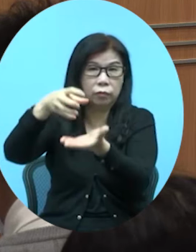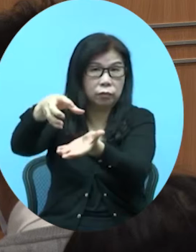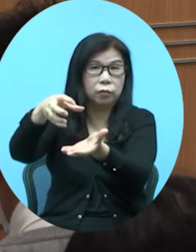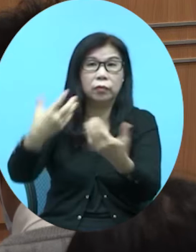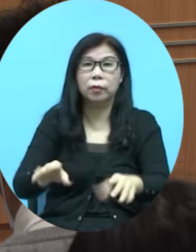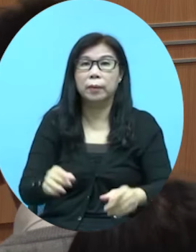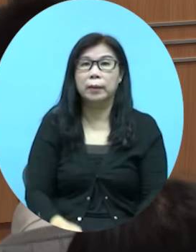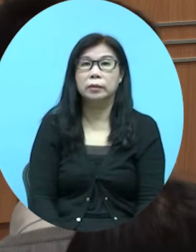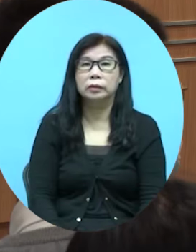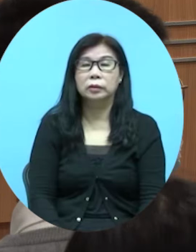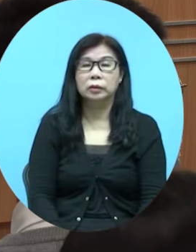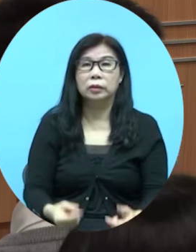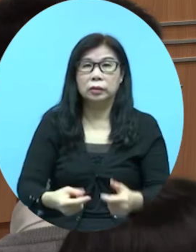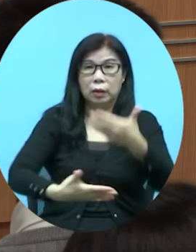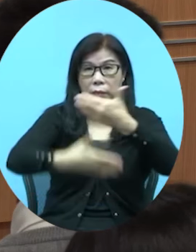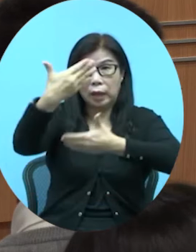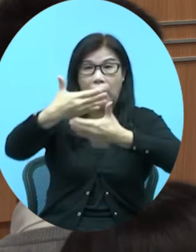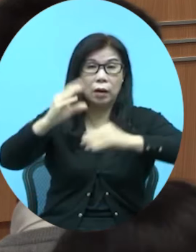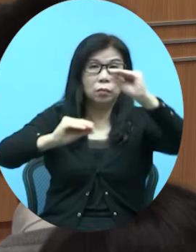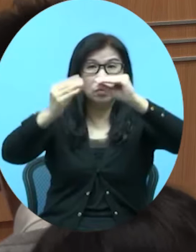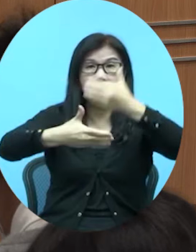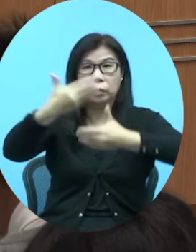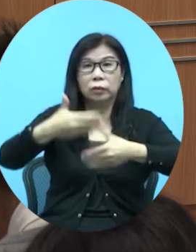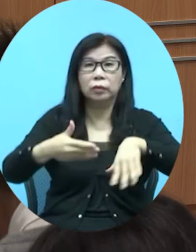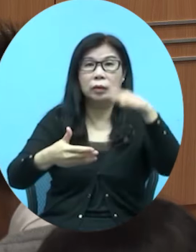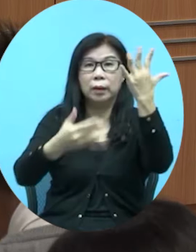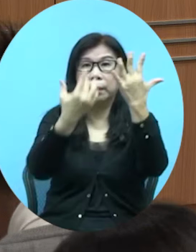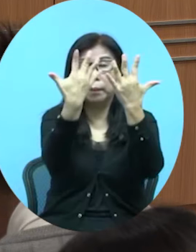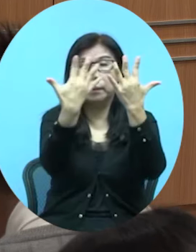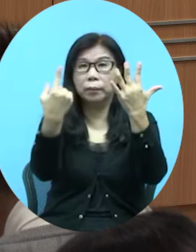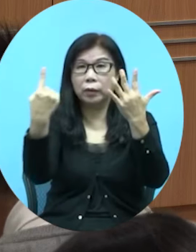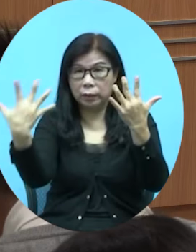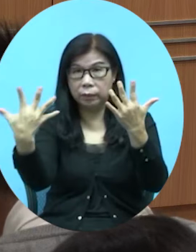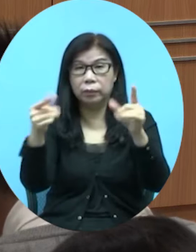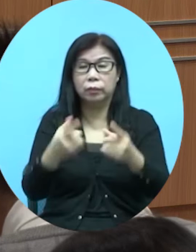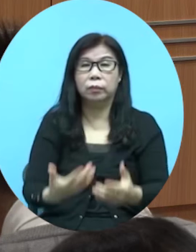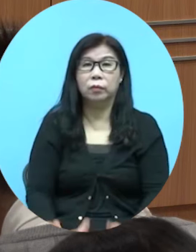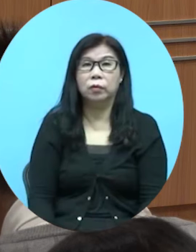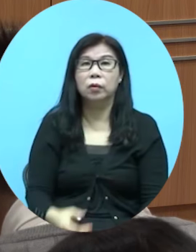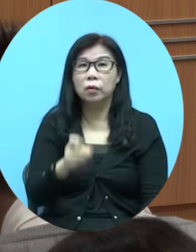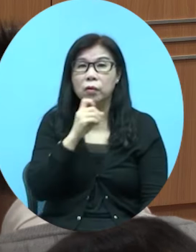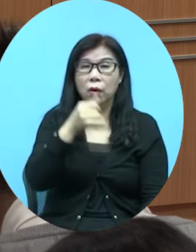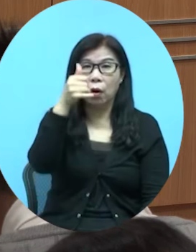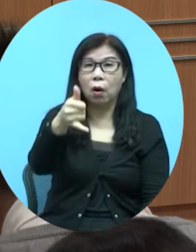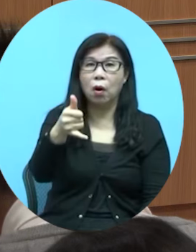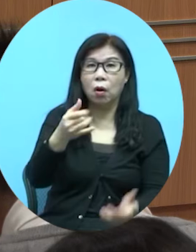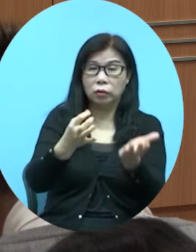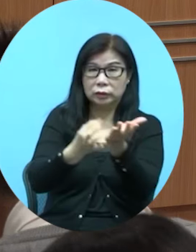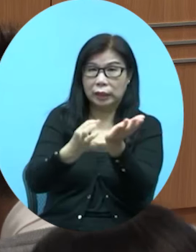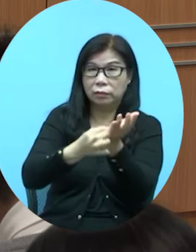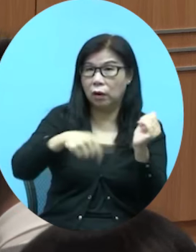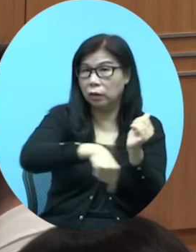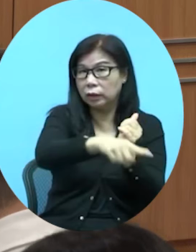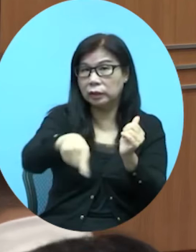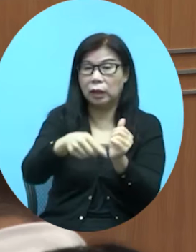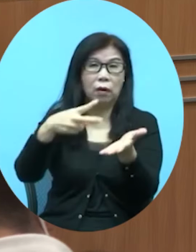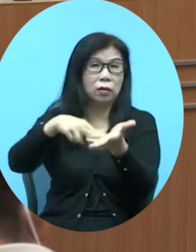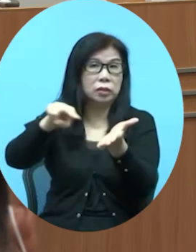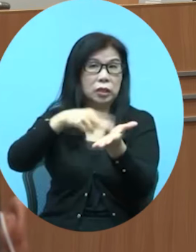问都是在建筑标记上就看到515这个案件其实至少有六个跳舞场所